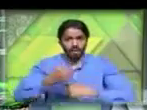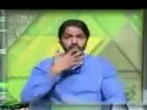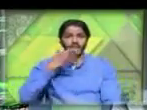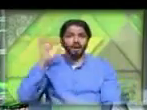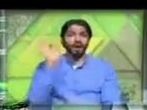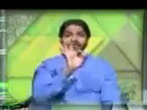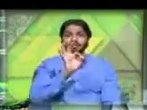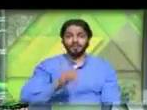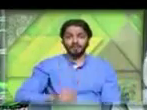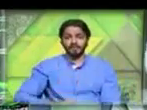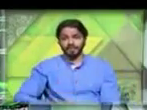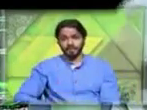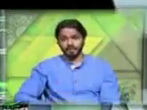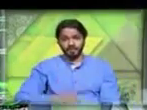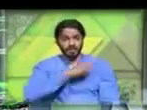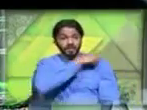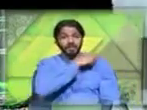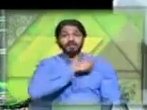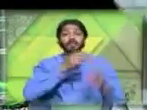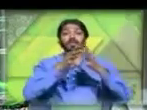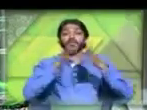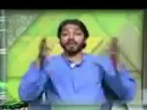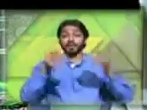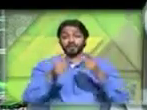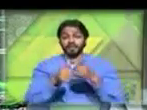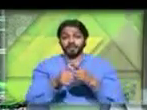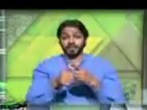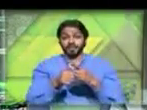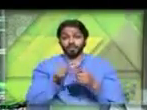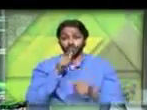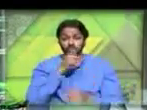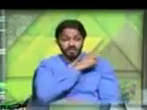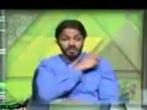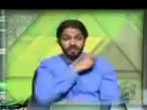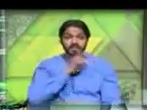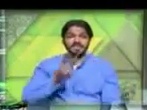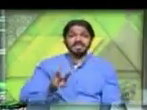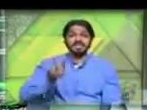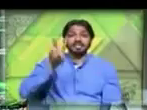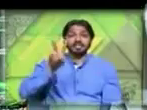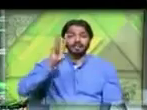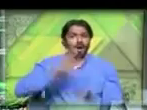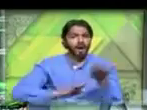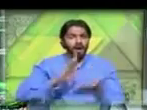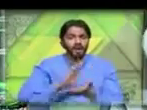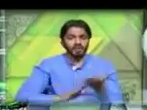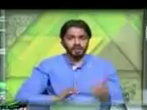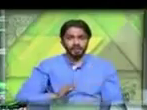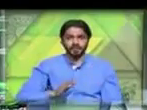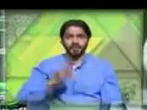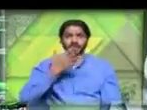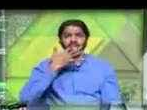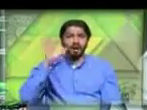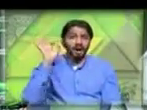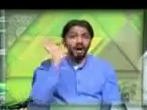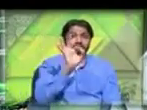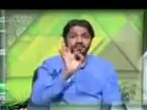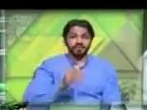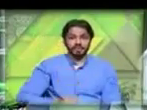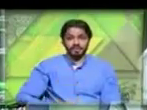الذنوب يا دكتور محمد. لا إله من الله. السبع الموبقات أي المهلكات، سلم يا رب. قذف المحصنات الغافلات